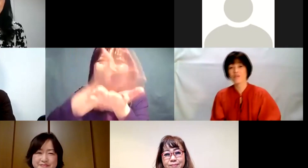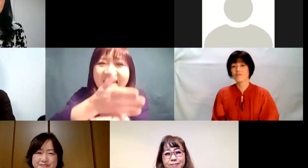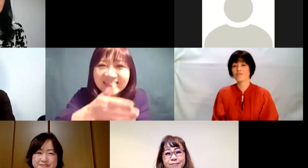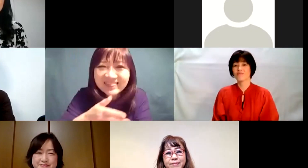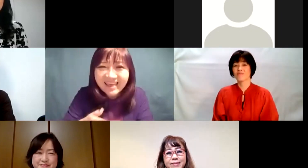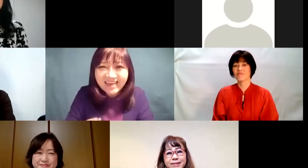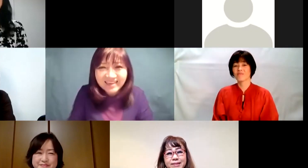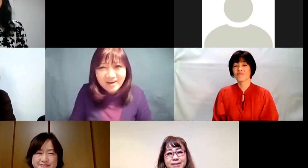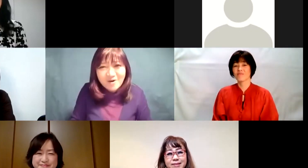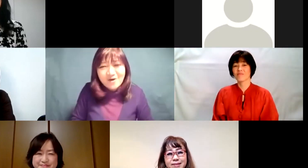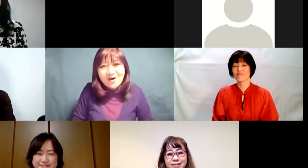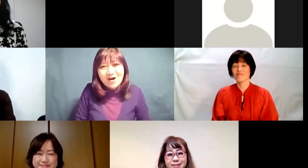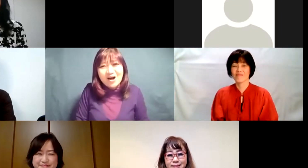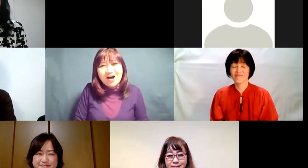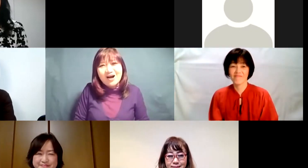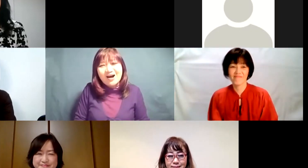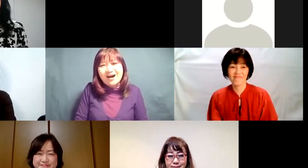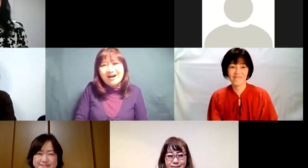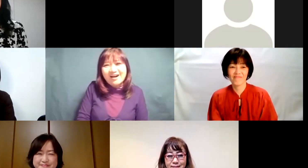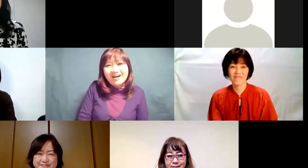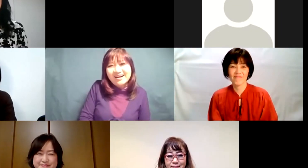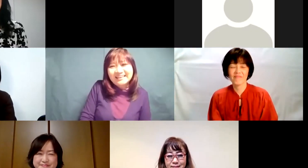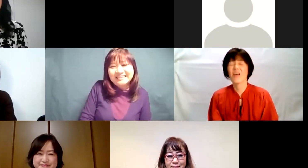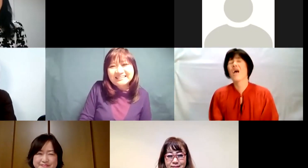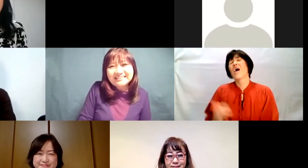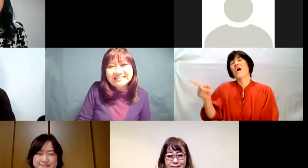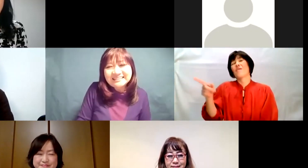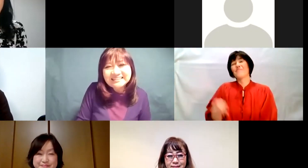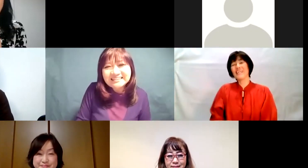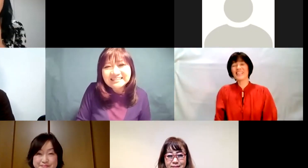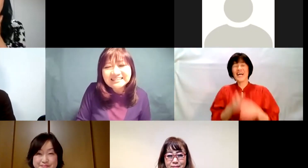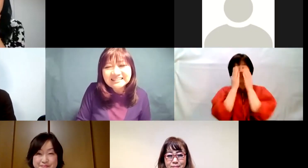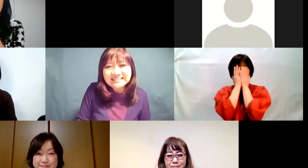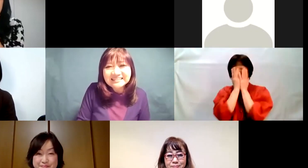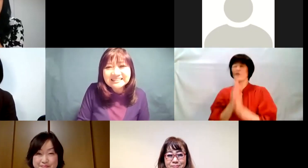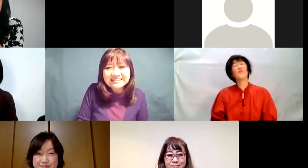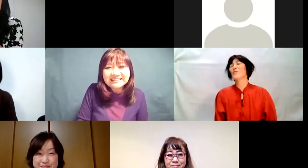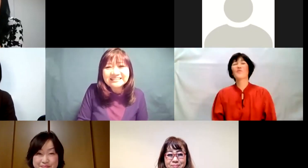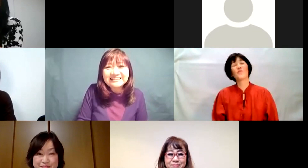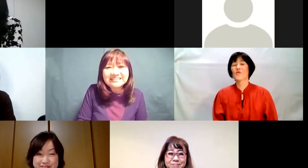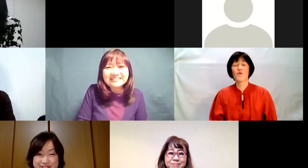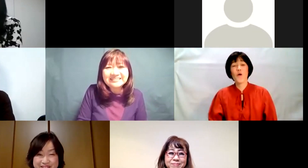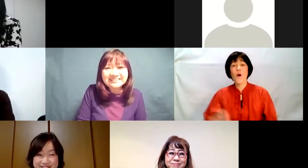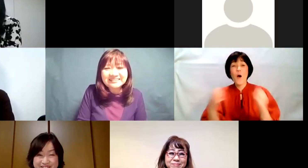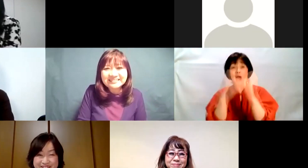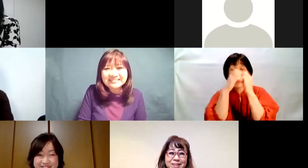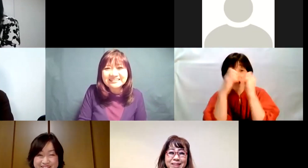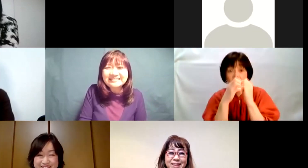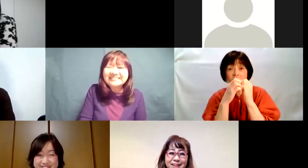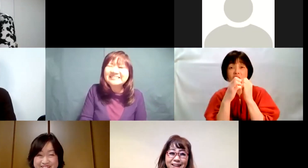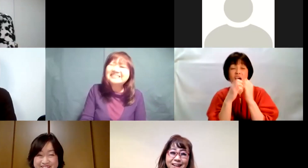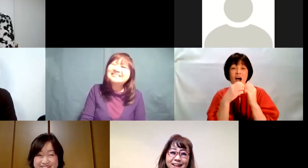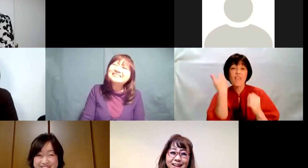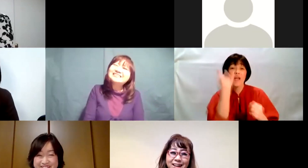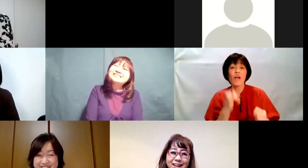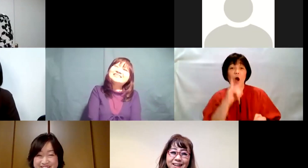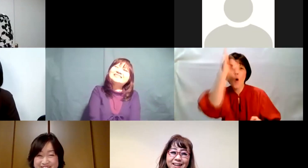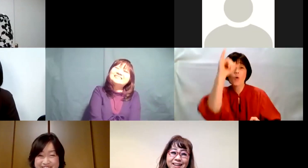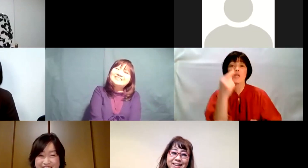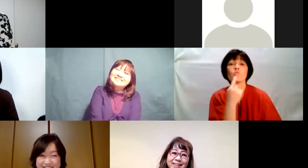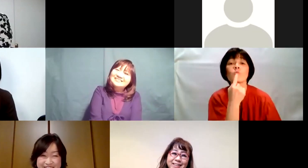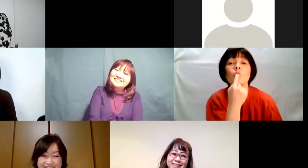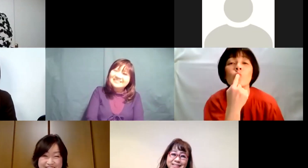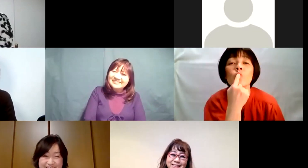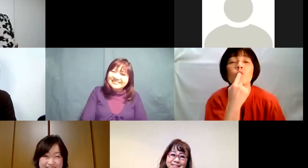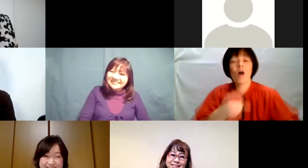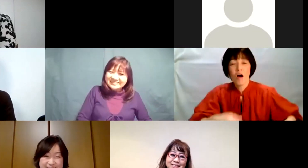やめてよ。 パンツに口紅がついてるってことから始まってどう訳した